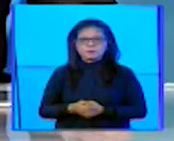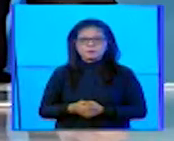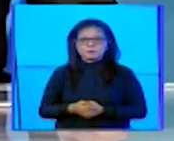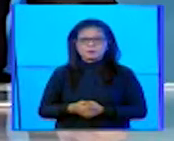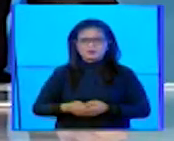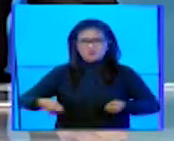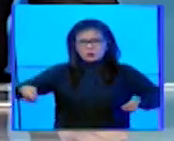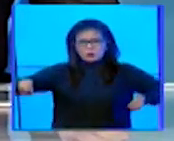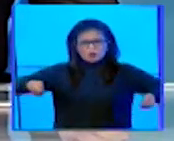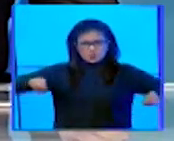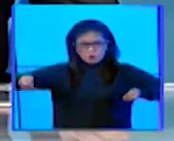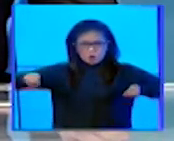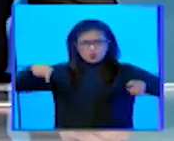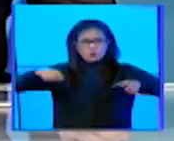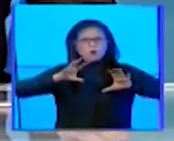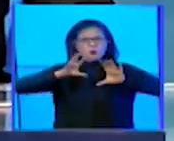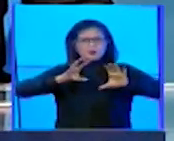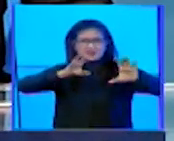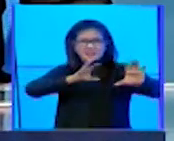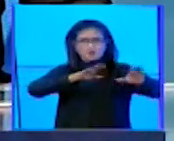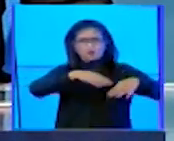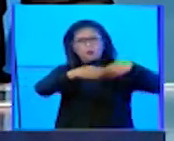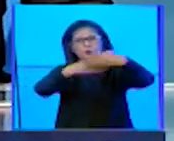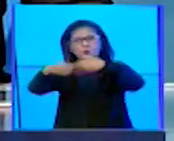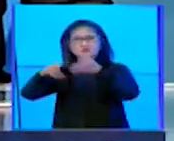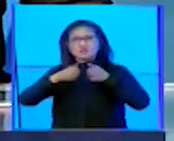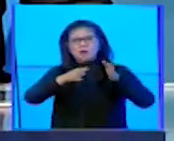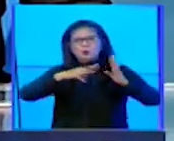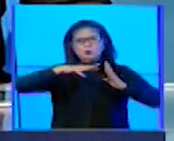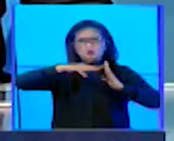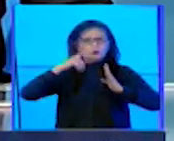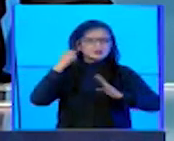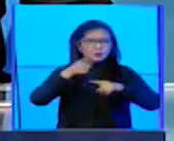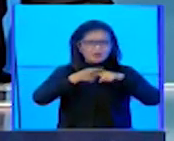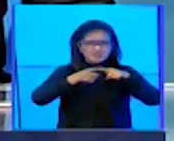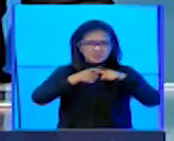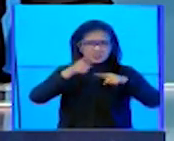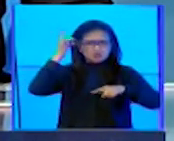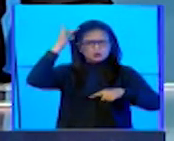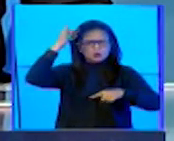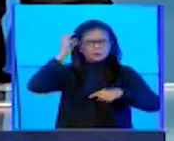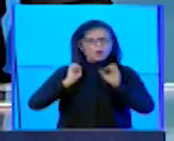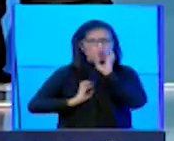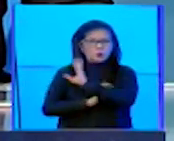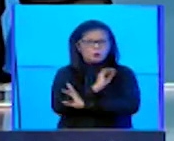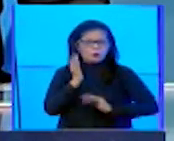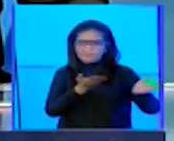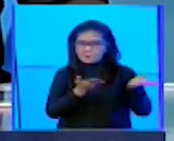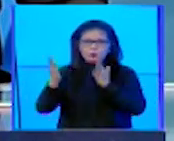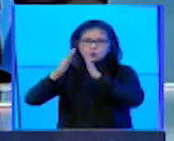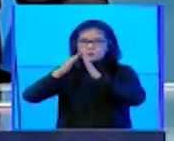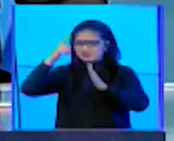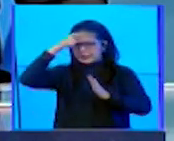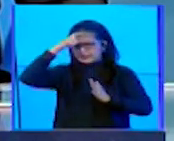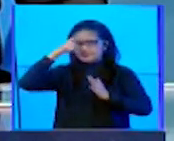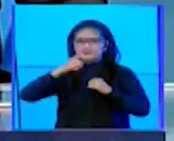truk kontainer terguling di ruas jalan utama Wonosobo Jawa Tengah dan akibat peristiwa ini sopir truk mengalami luka-luka dan